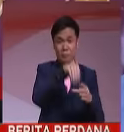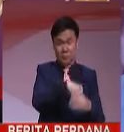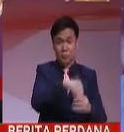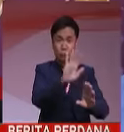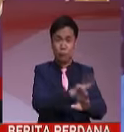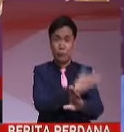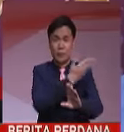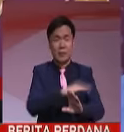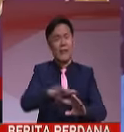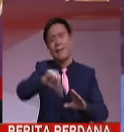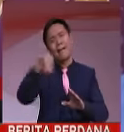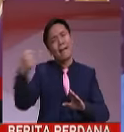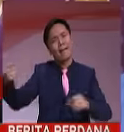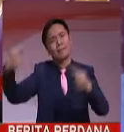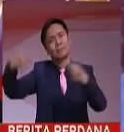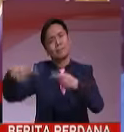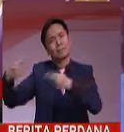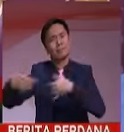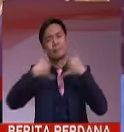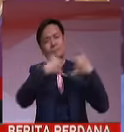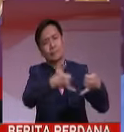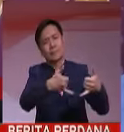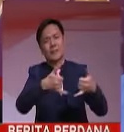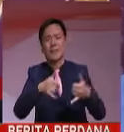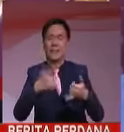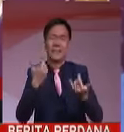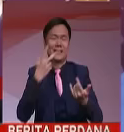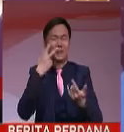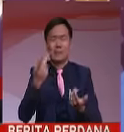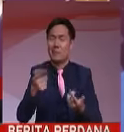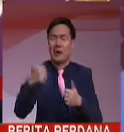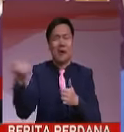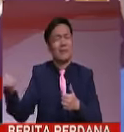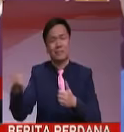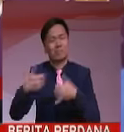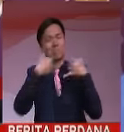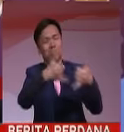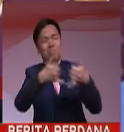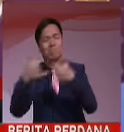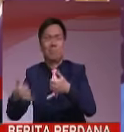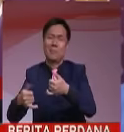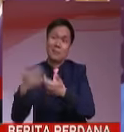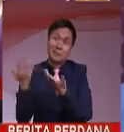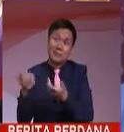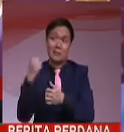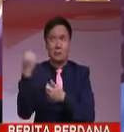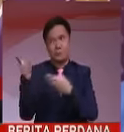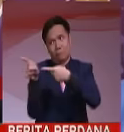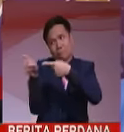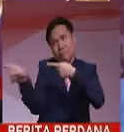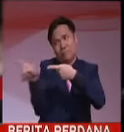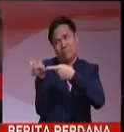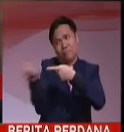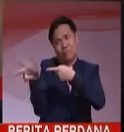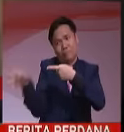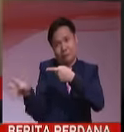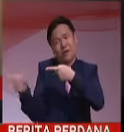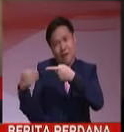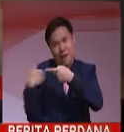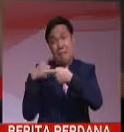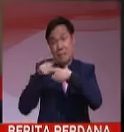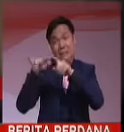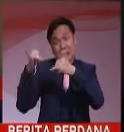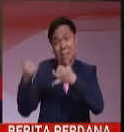ada di luasan nilai addurah Tumpang Tumpang aja jadi Adek dah 1 kategori 2 kategori dalam tuh tapi